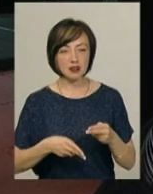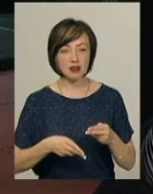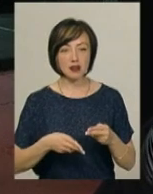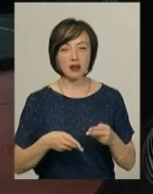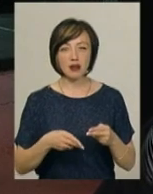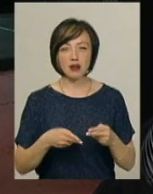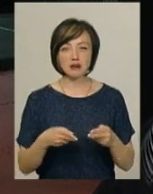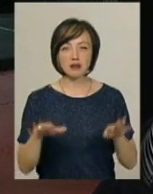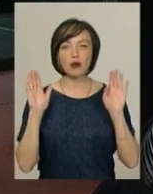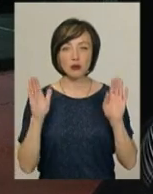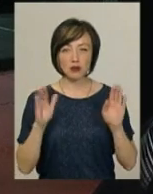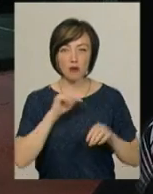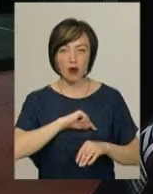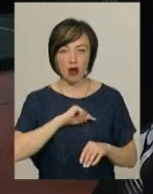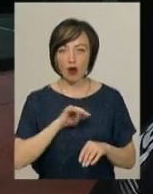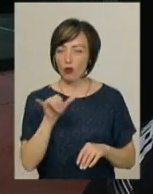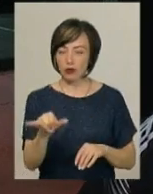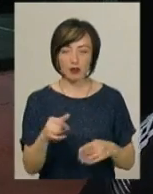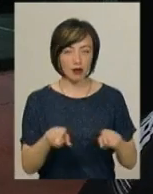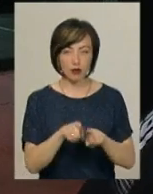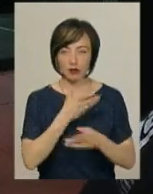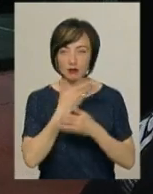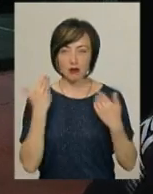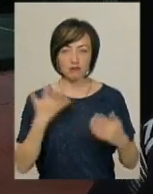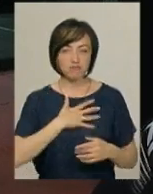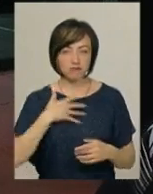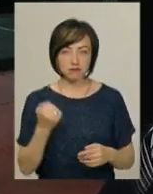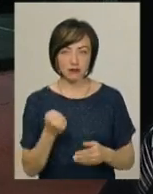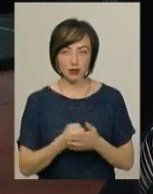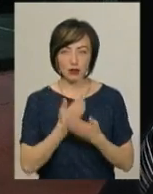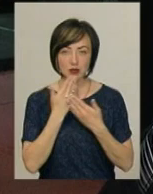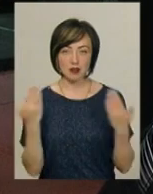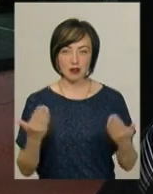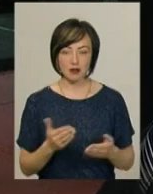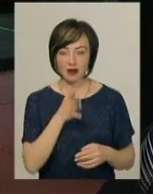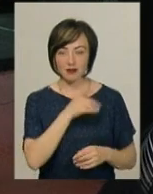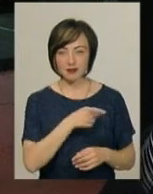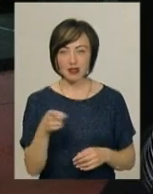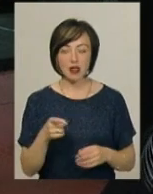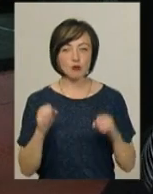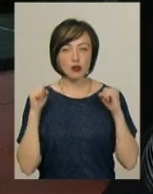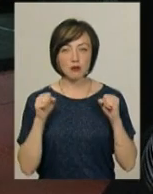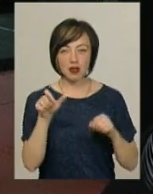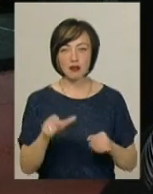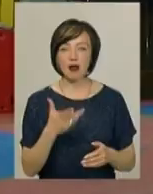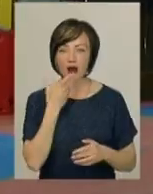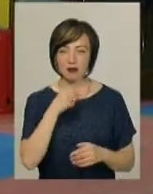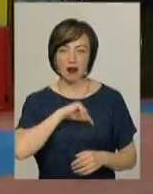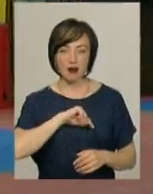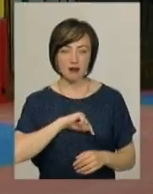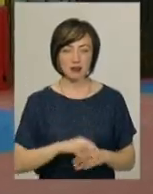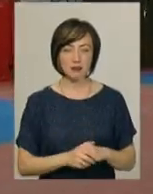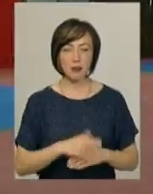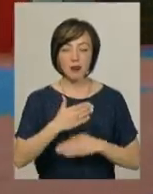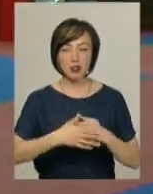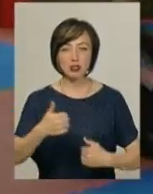вже здаються морально. Неї такого немає. Вона вириває бал до останнього. Для спортсмена це досить гарний характер. Найближчий